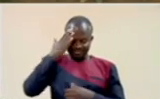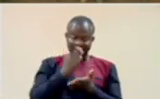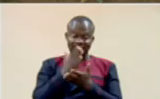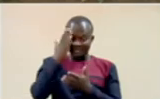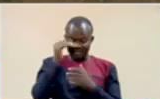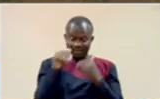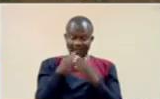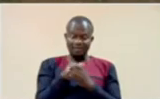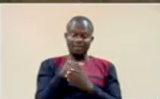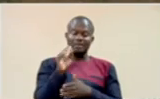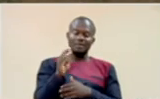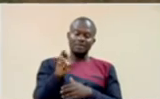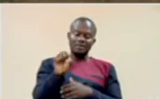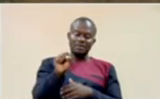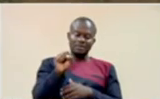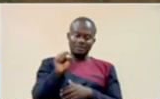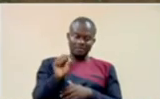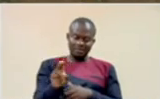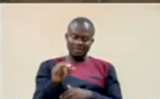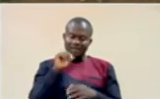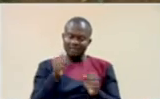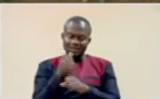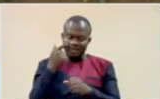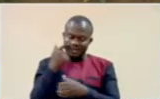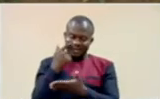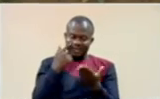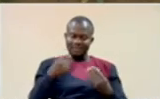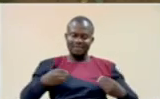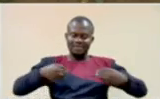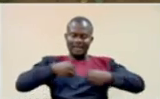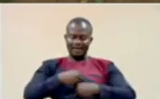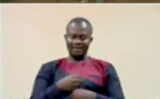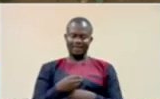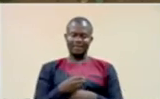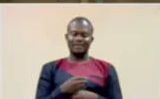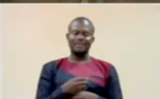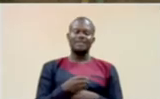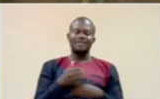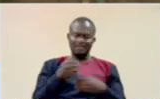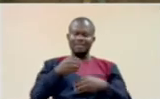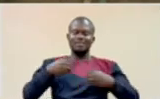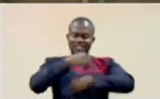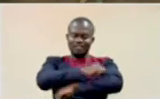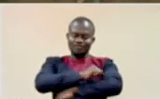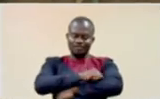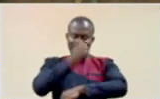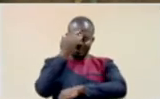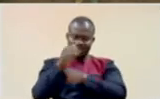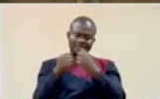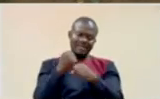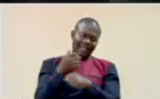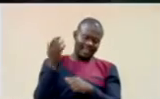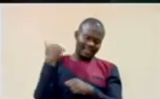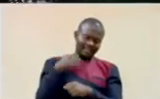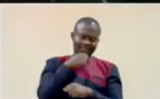kuko burusu iyo ntago twabanje kuyambara twambaraga imyenda ya cotton kuko imyaka yacu ni